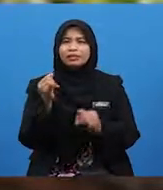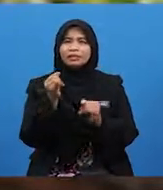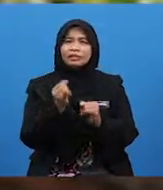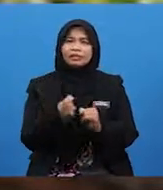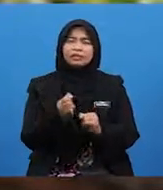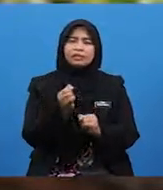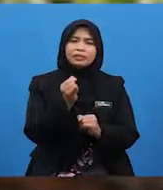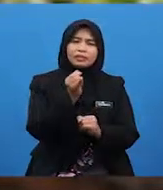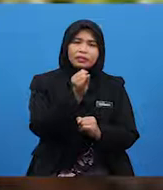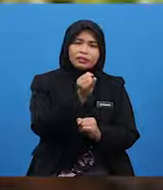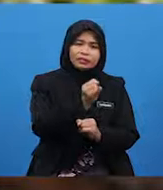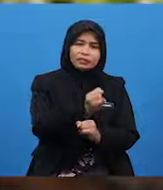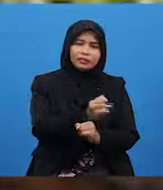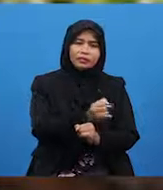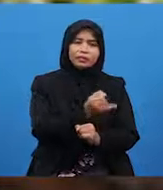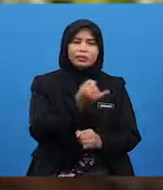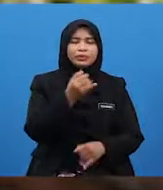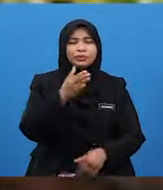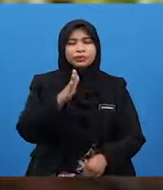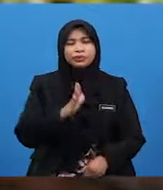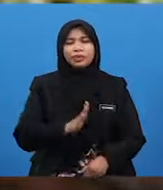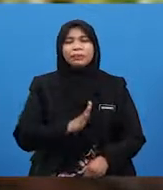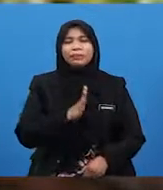dan juga bangga.